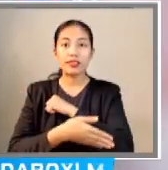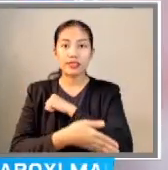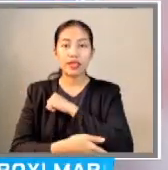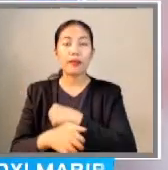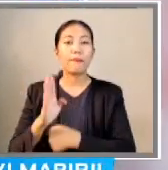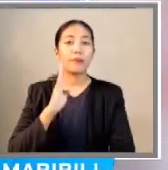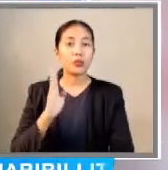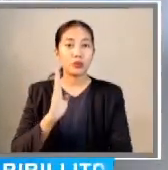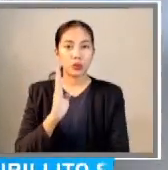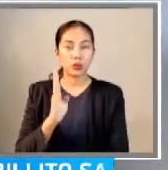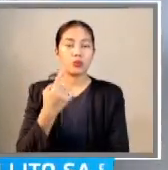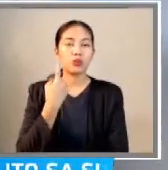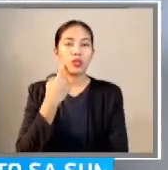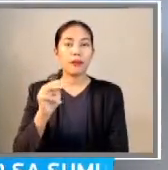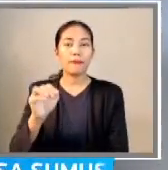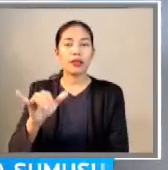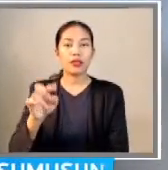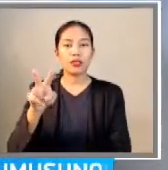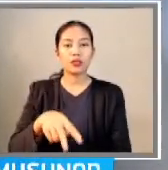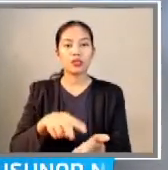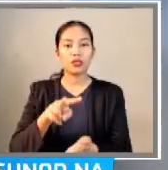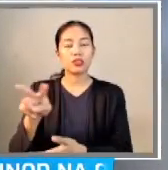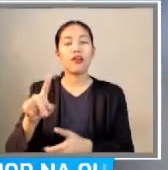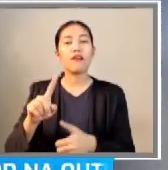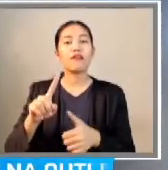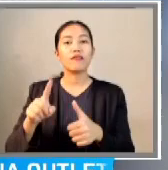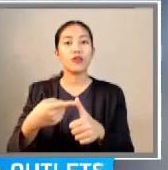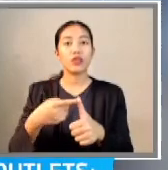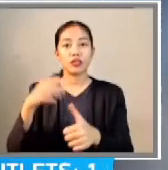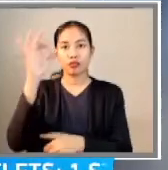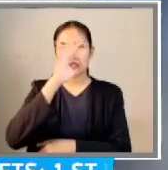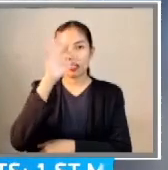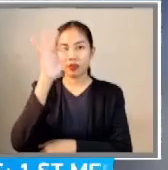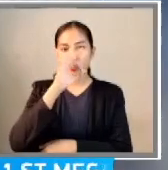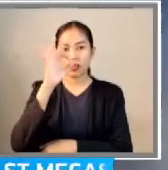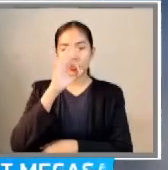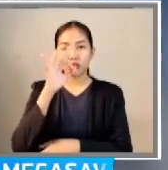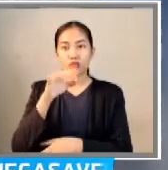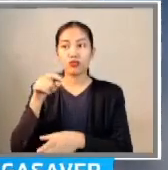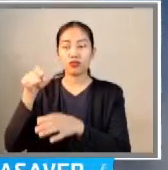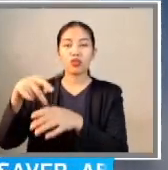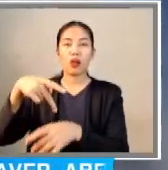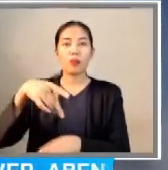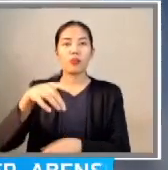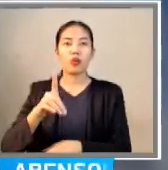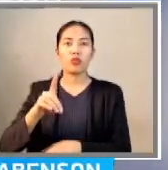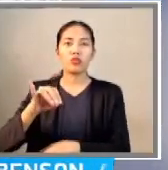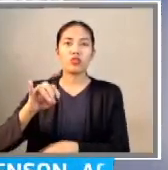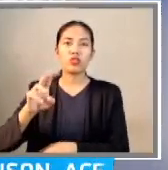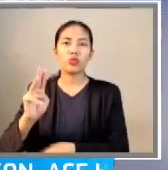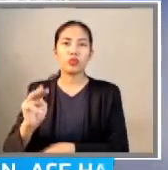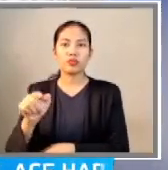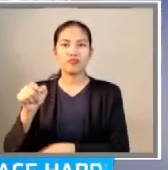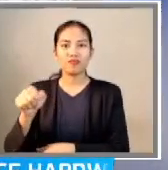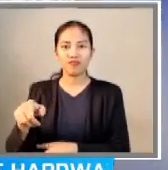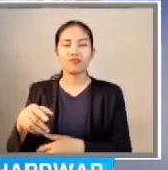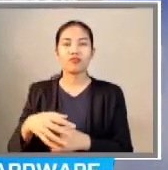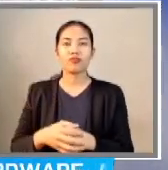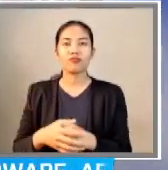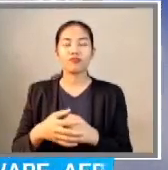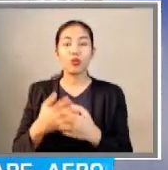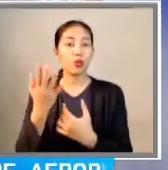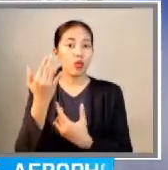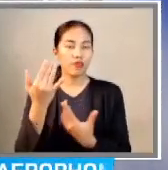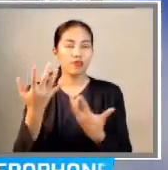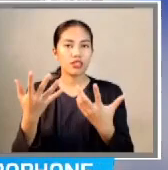Siya rin ang unang Pinoy na umakyat sa podium ng prestihiyosong WSK Euro Series matapos makuha ang ikatlong